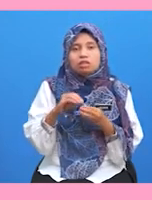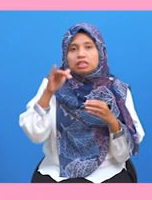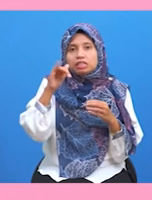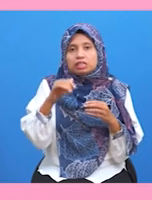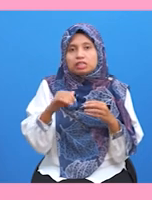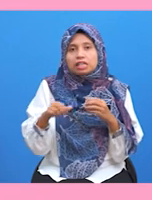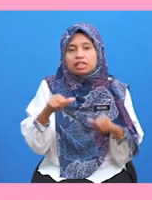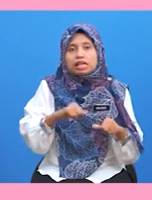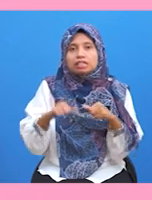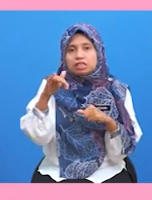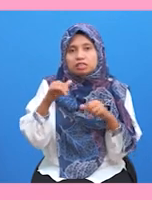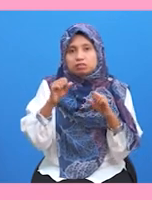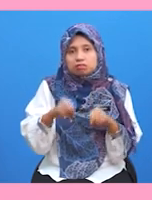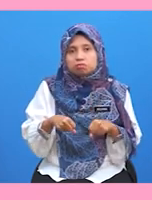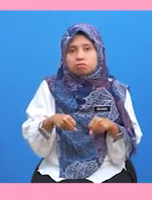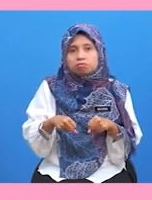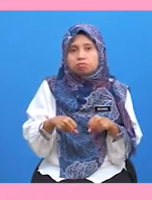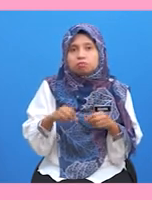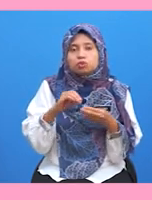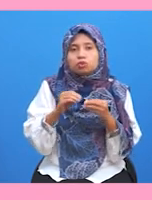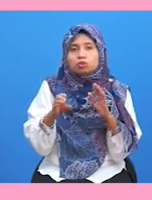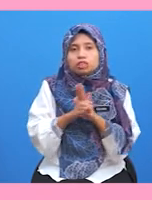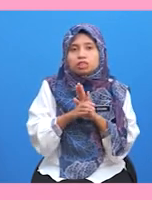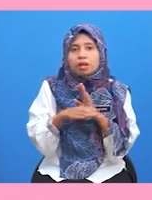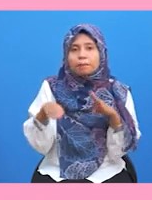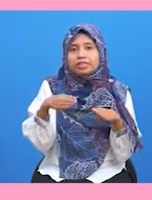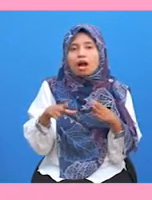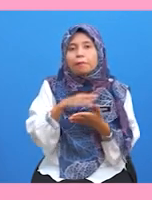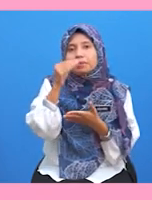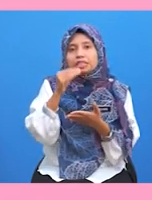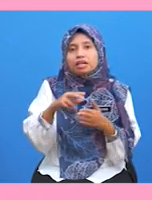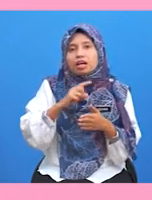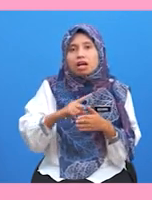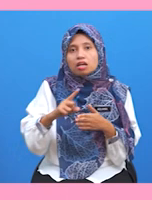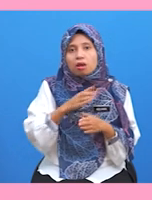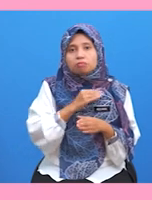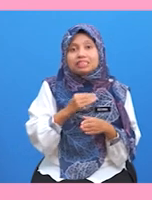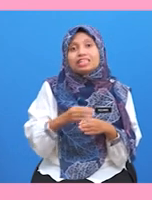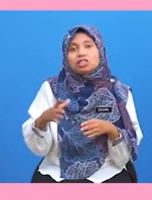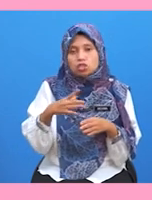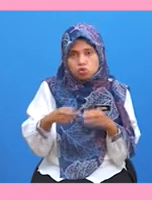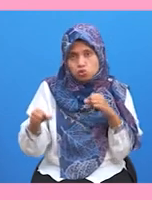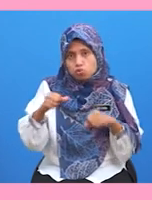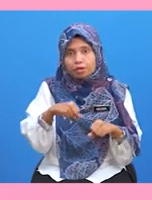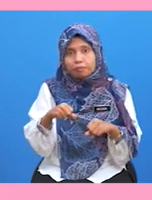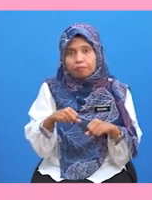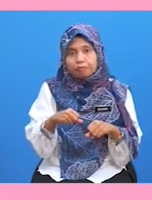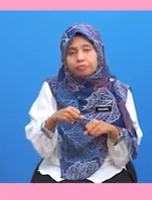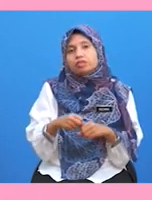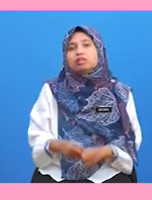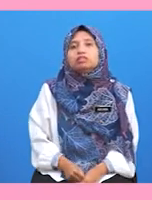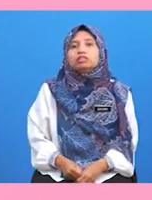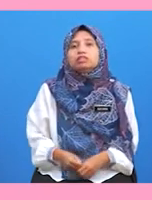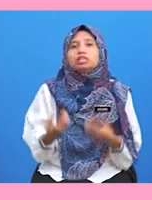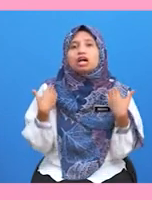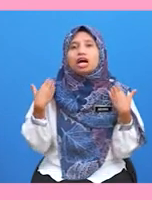Association menjurus kepada bidang pelajaran, agama dan sukan. pertubuhan ini menubuhkan cawangannya